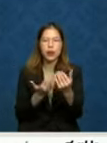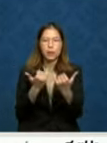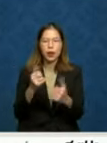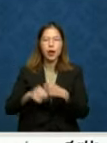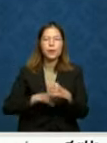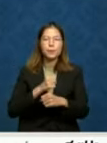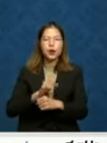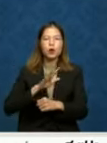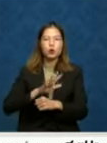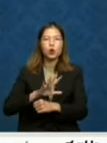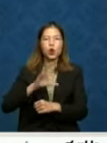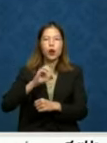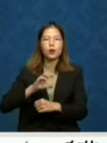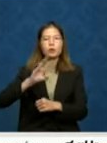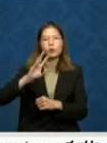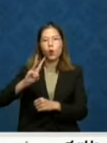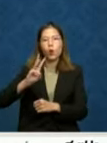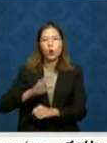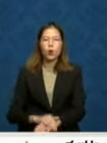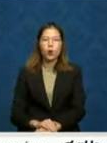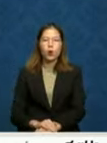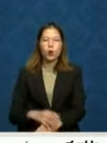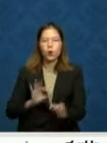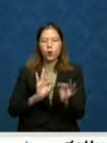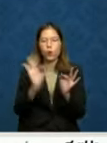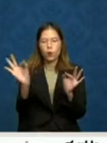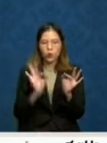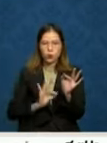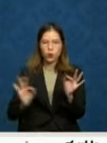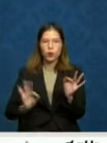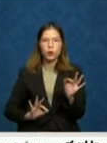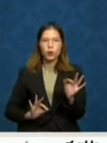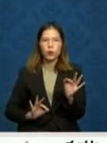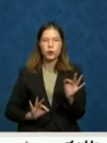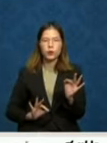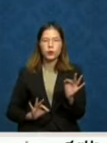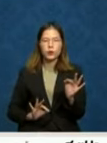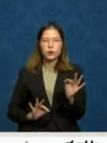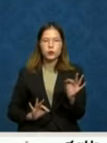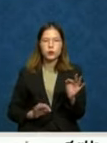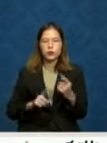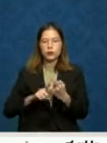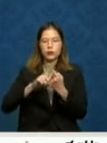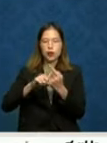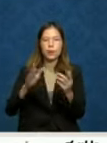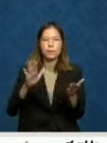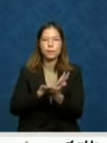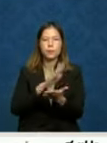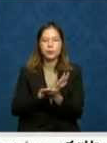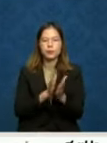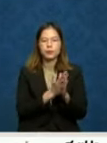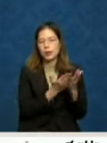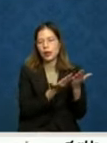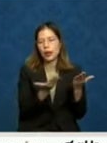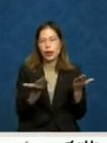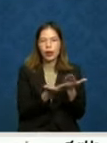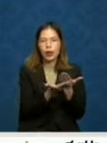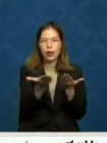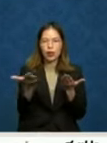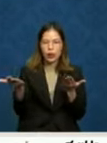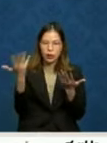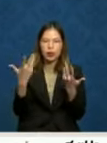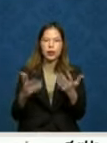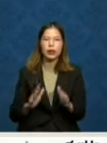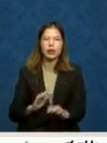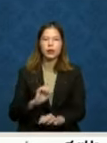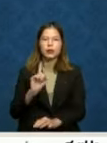ศ. 2556รายละเอียดได้ปรากฏอยู่ตามเอกสารที่ได้จัดวางให้ท่านส